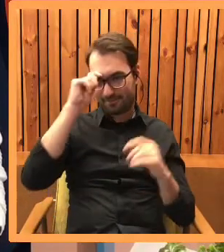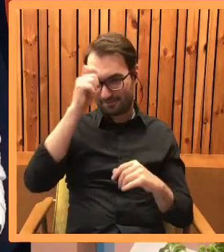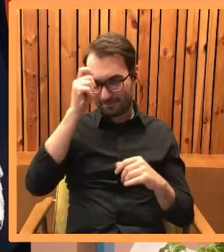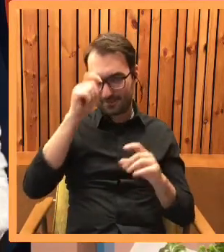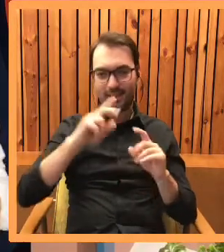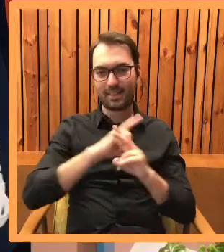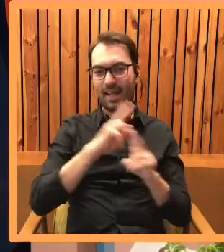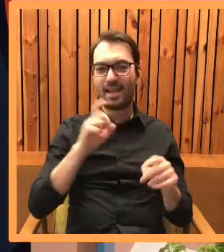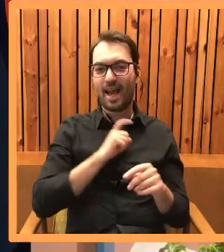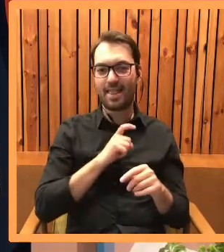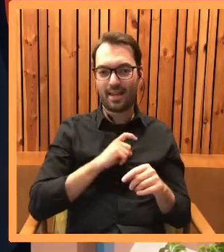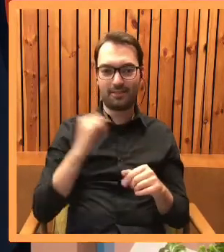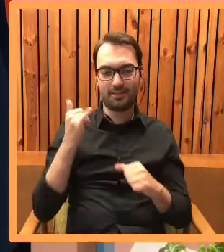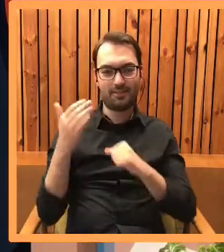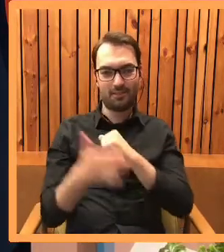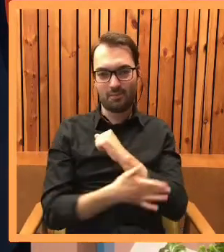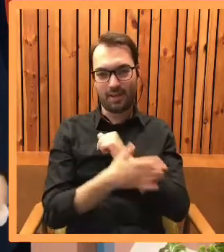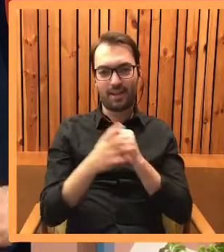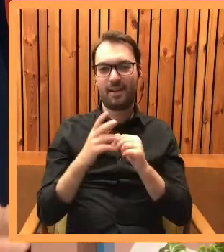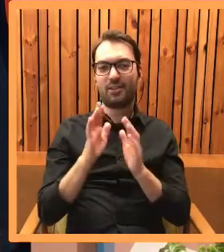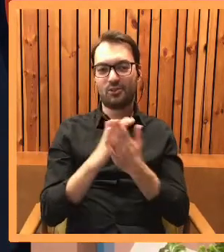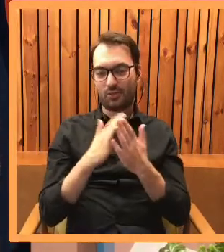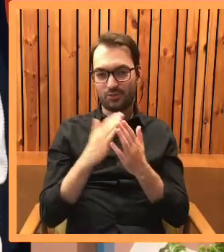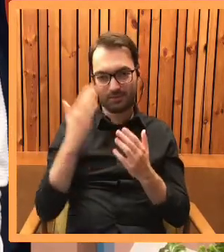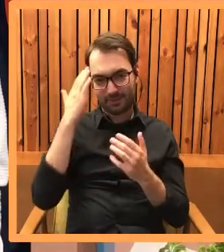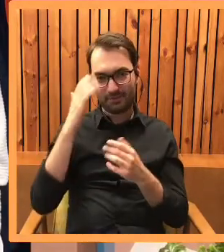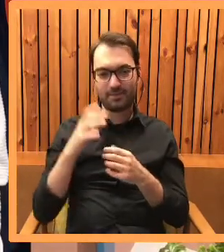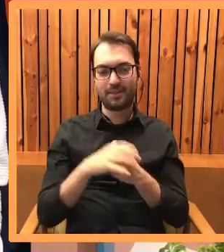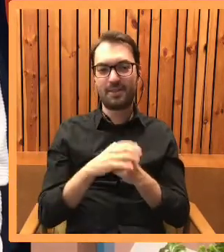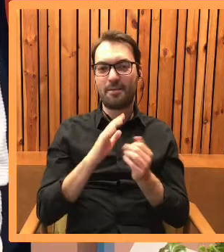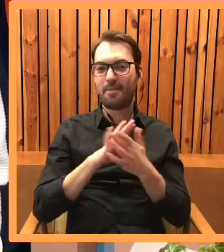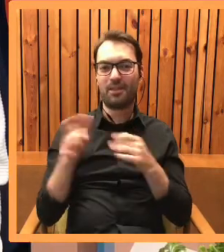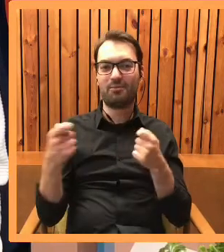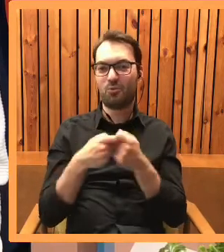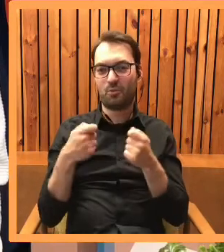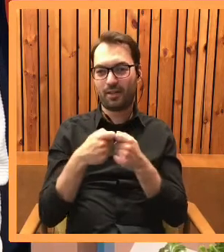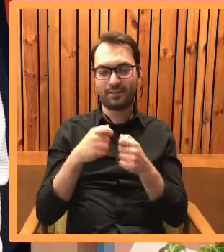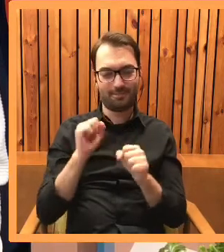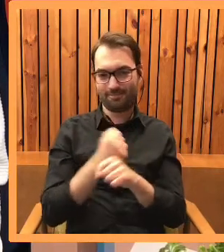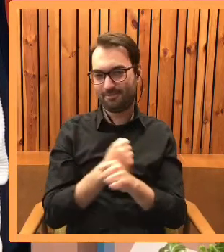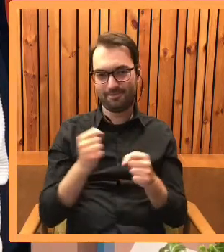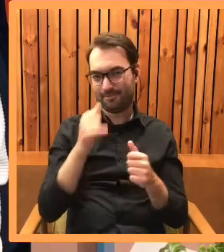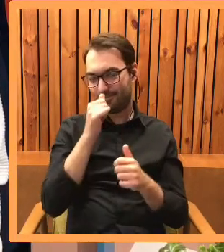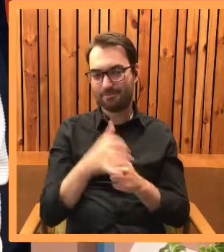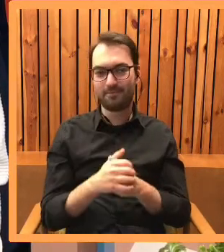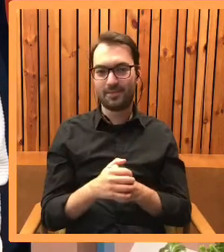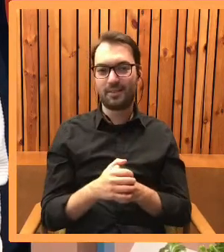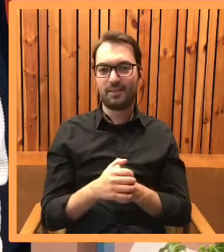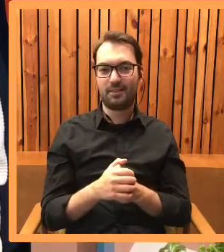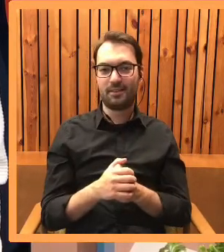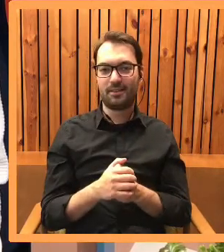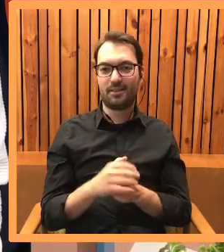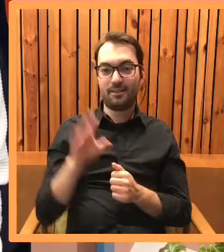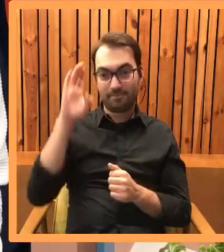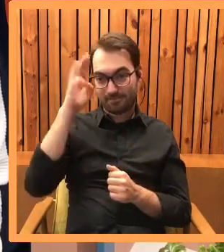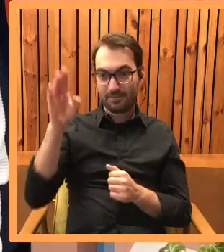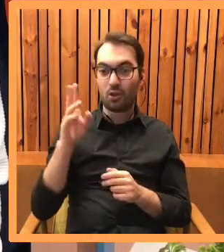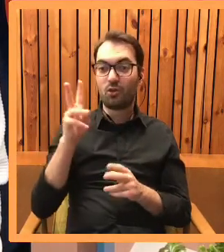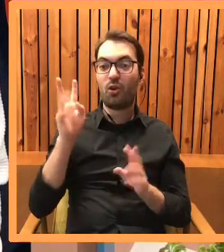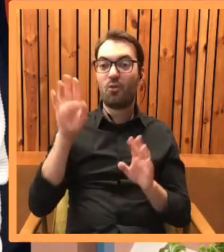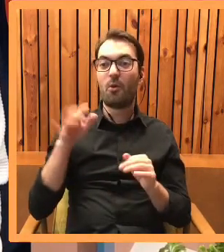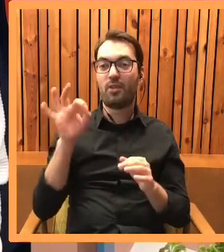redaktorów, którzy stoją za książkami w dużej mierze, bo przecież bez tej współpracy by się nie udało. Dzień dobry do tych wszystkich, którzy teraz